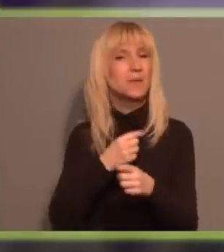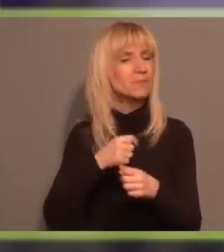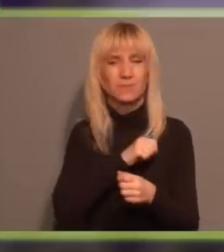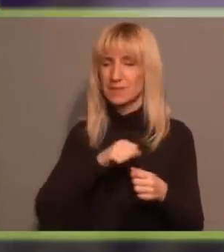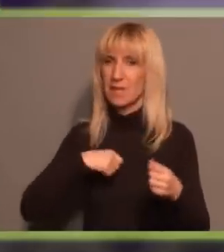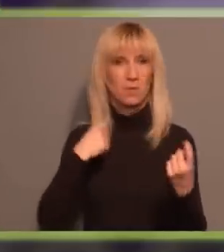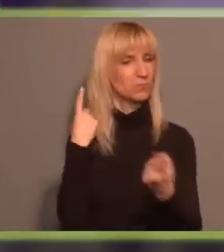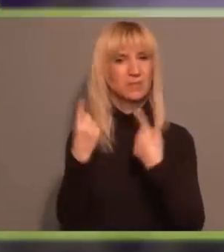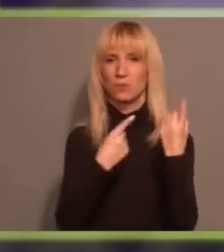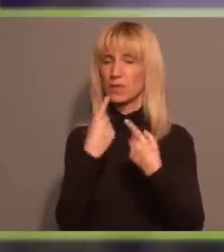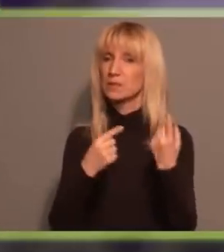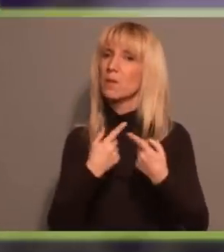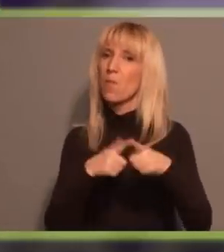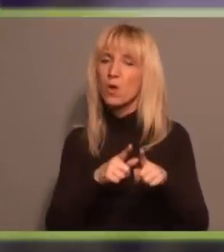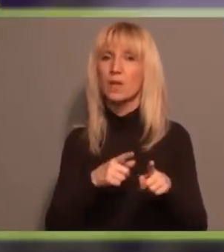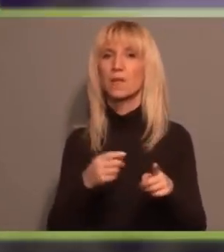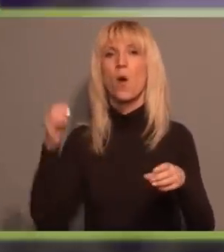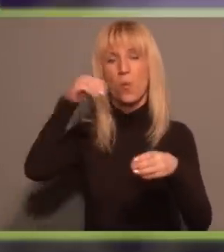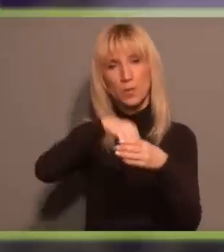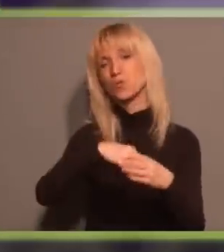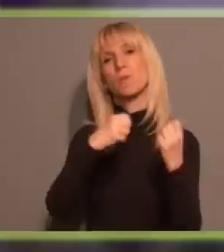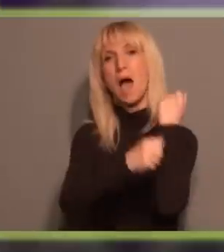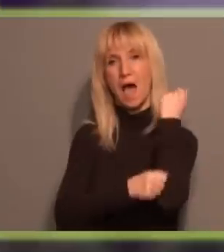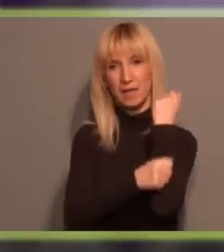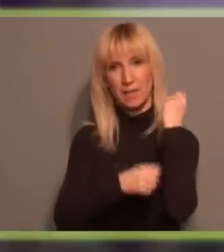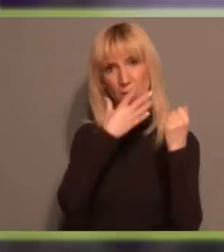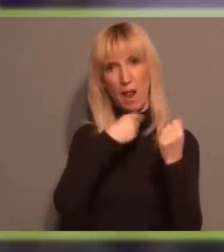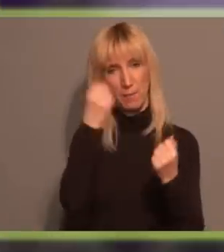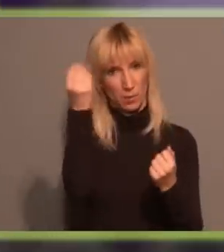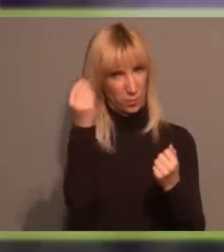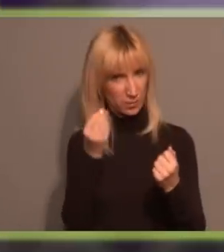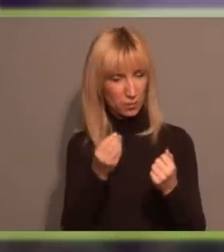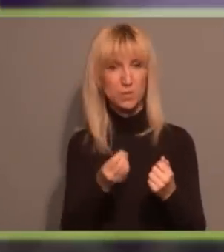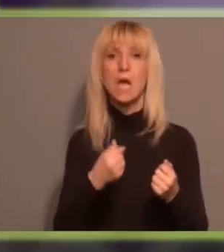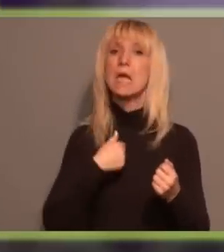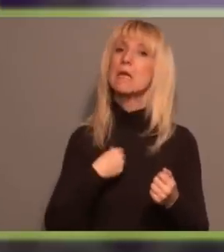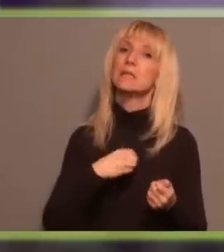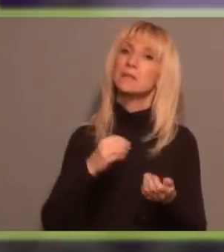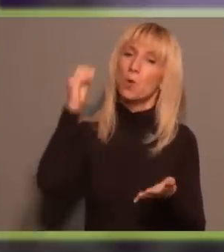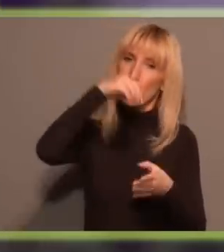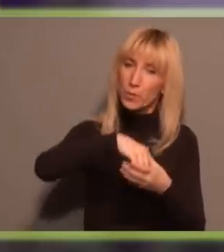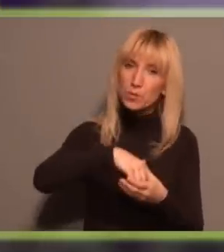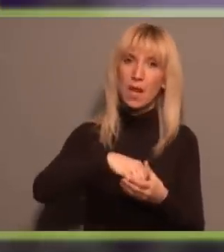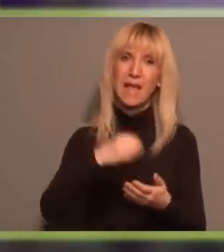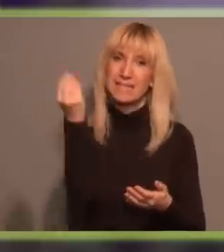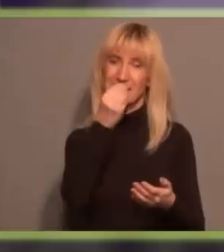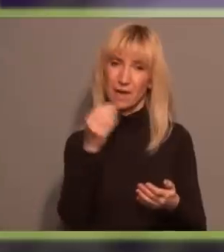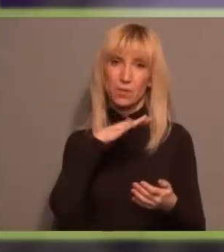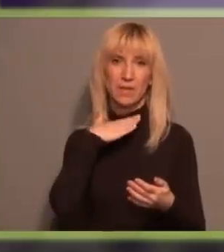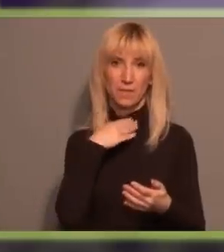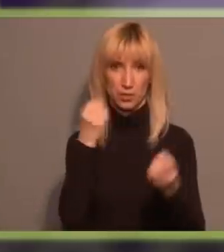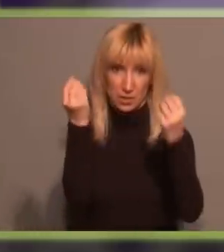da upisujem u Akademiju lepih umetnosti sa 16 godina i upisala sam slikarstvo i grafički